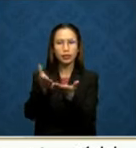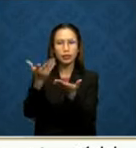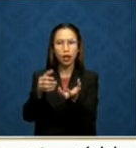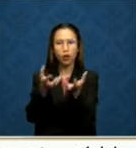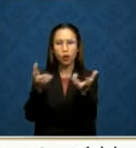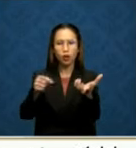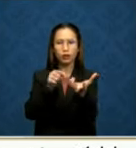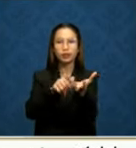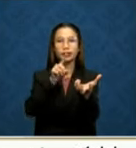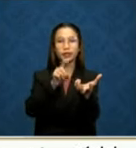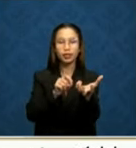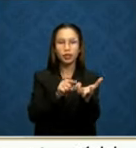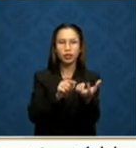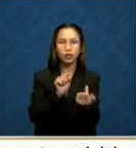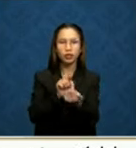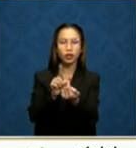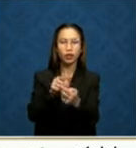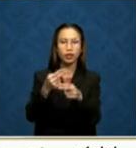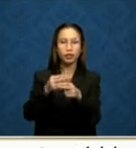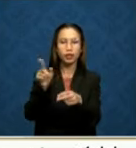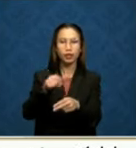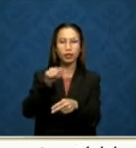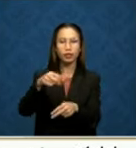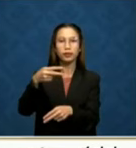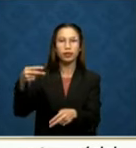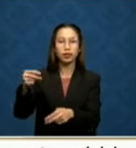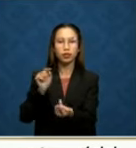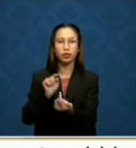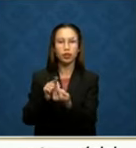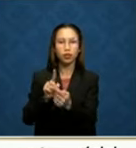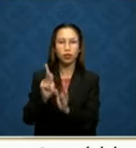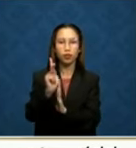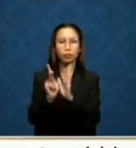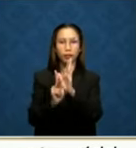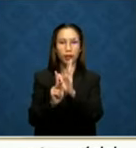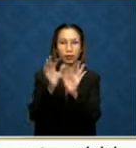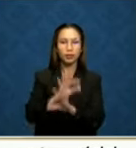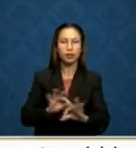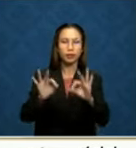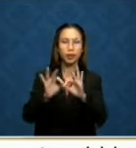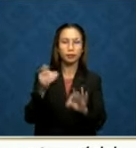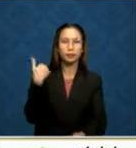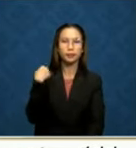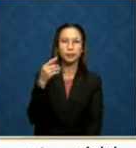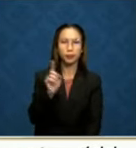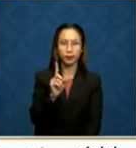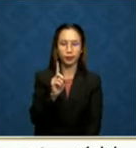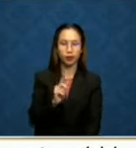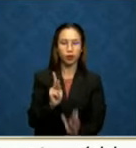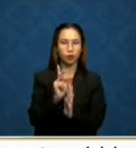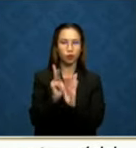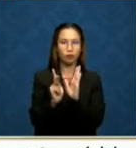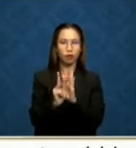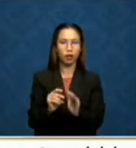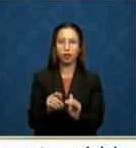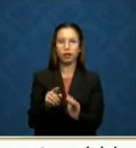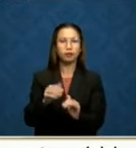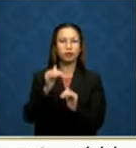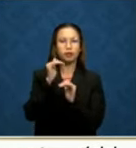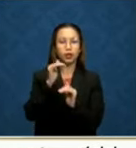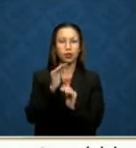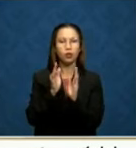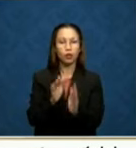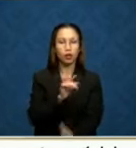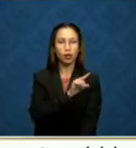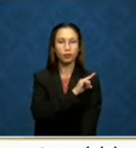ที่เรารู้จักกใชื่อของ Lemon Law นะค่ะซึ่กฎหมายนี้ มีสารสำคัญนการที่จะกำหนดความระผิดภองผู้